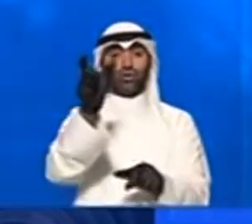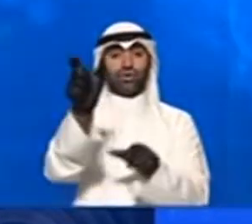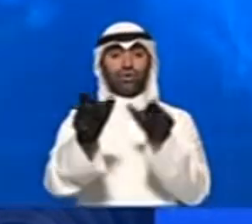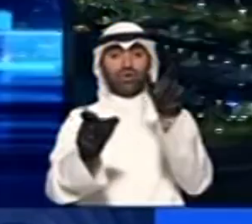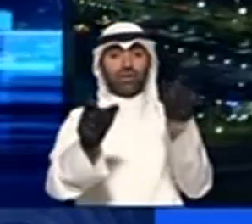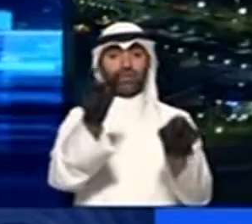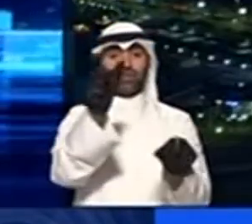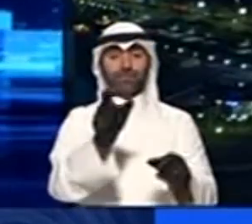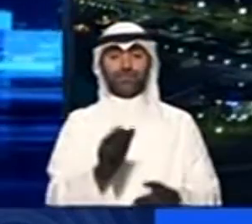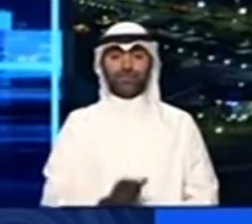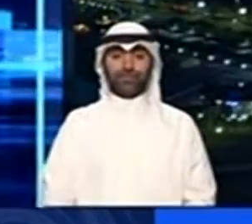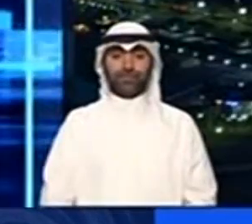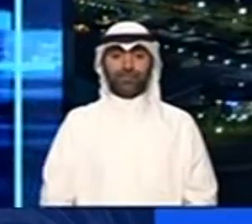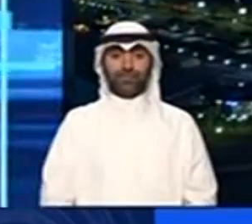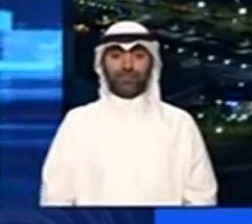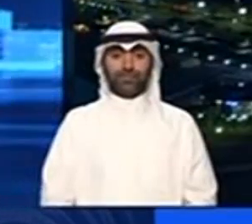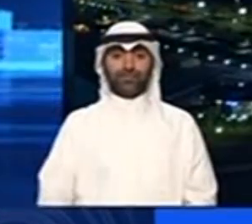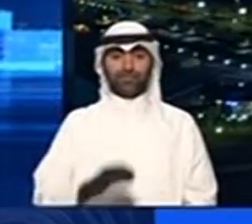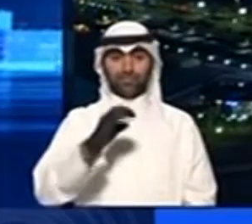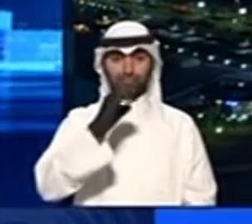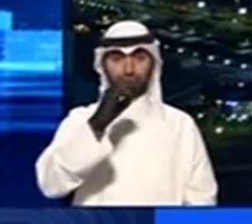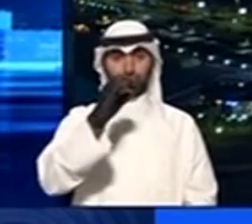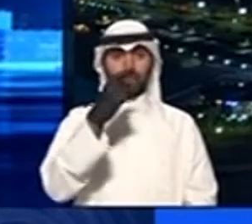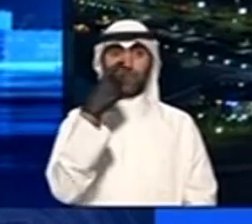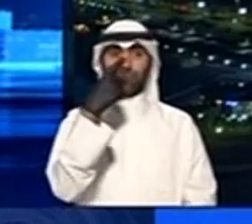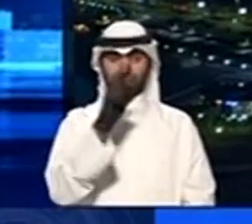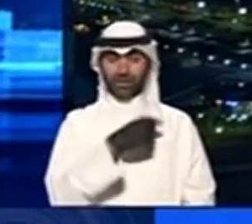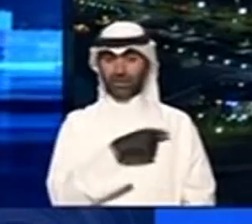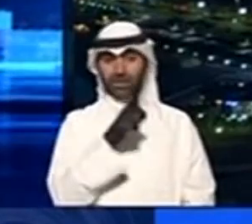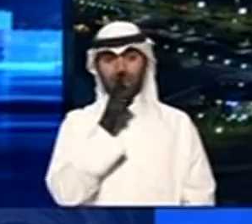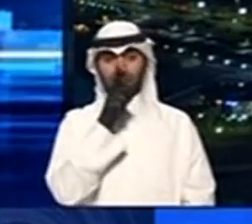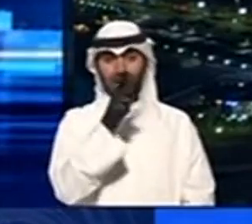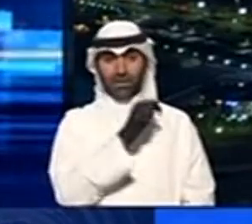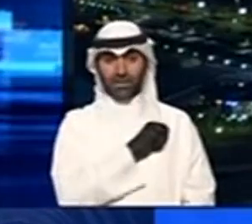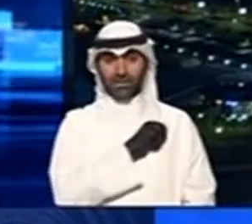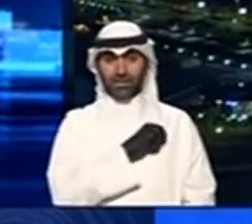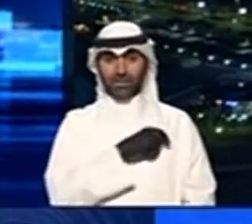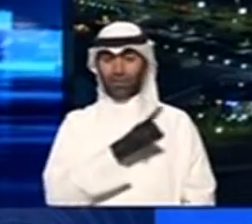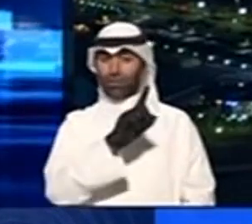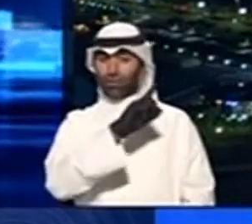هي معلومات متوفرة، استحضار المعلومة وتحولها للمعتقد